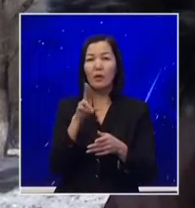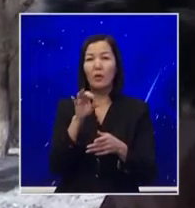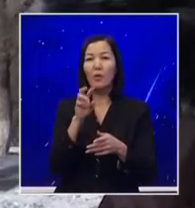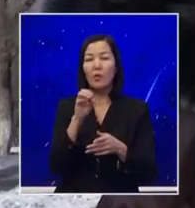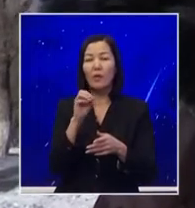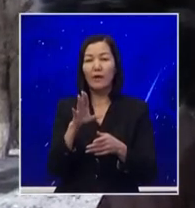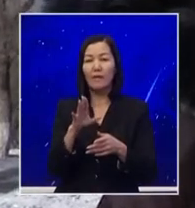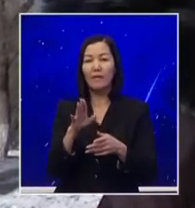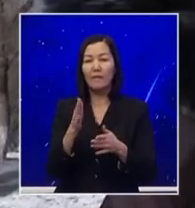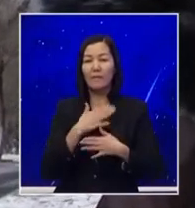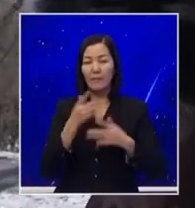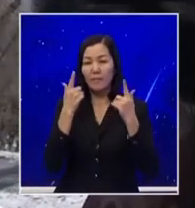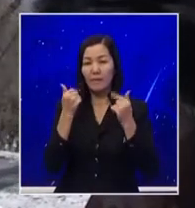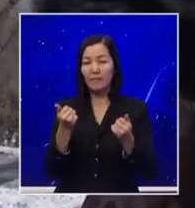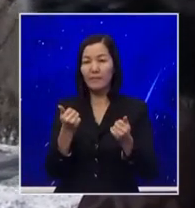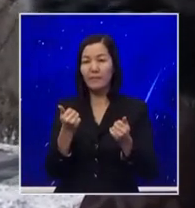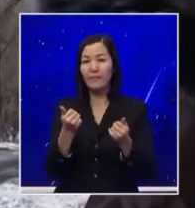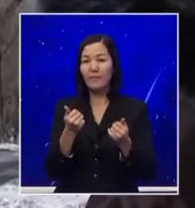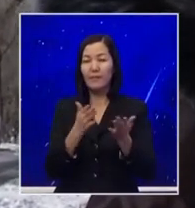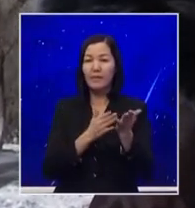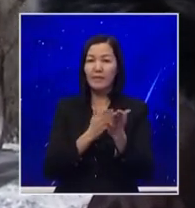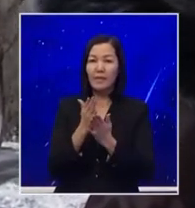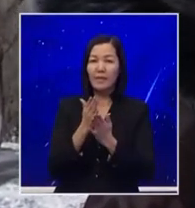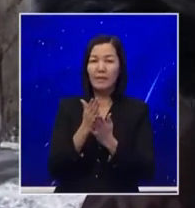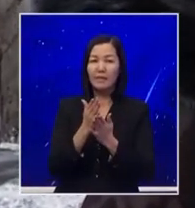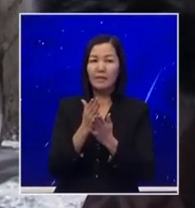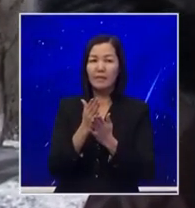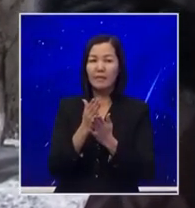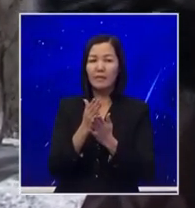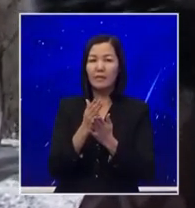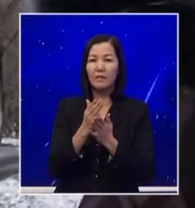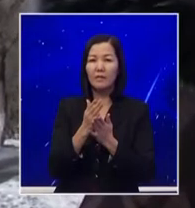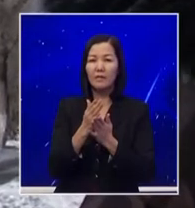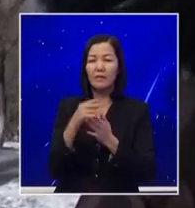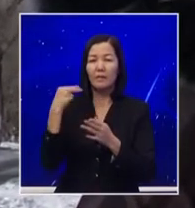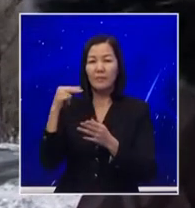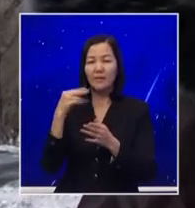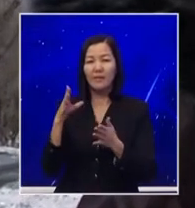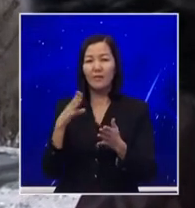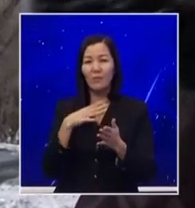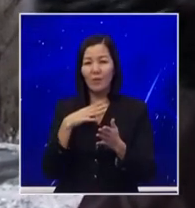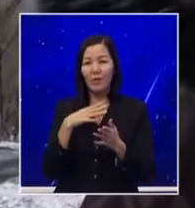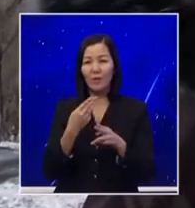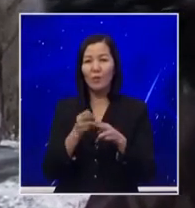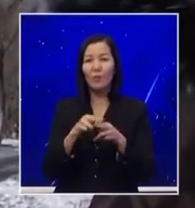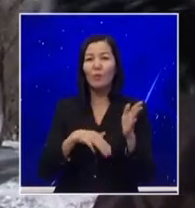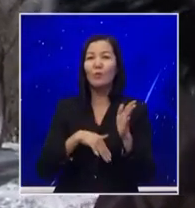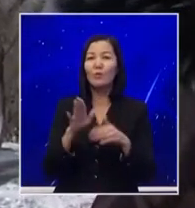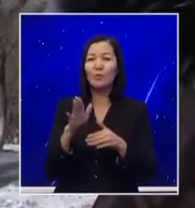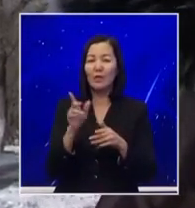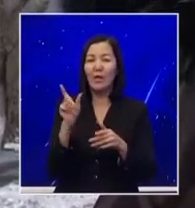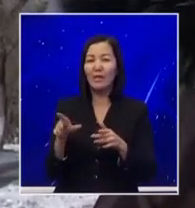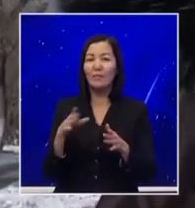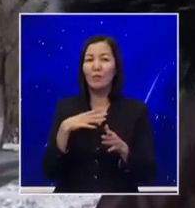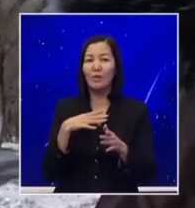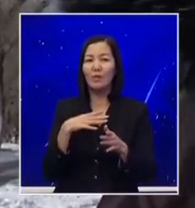Қонаев, мен оны білем, ол советский кезде президент болған, ол өте жақсы кісі болды.